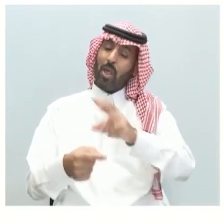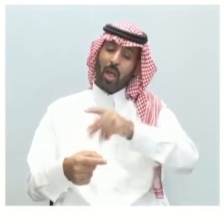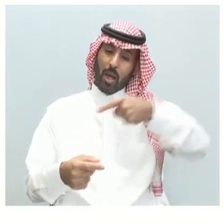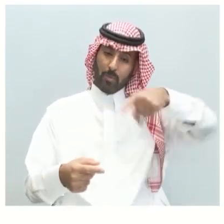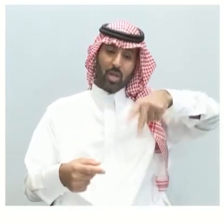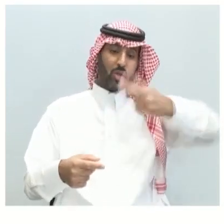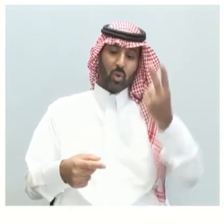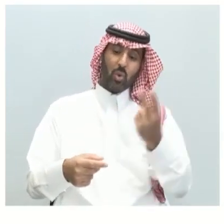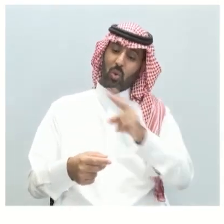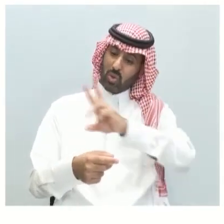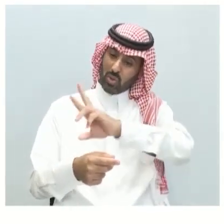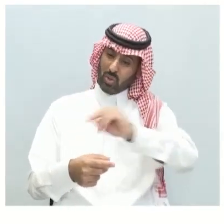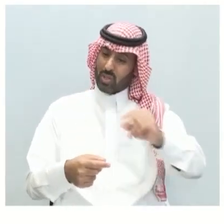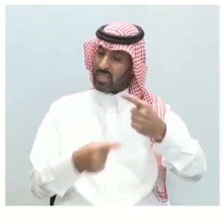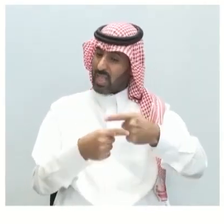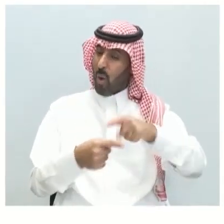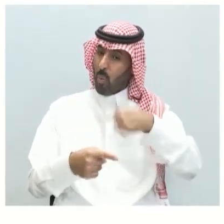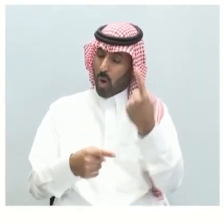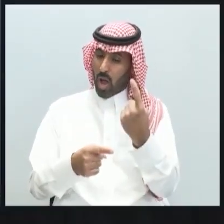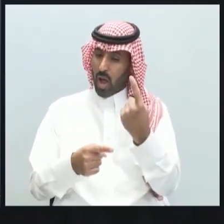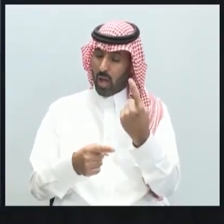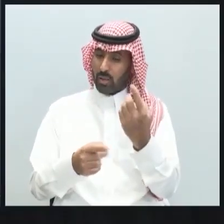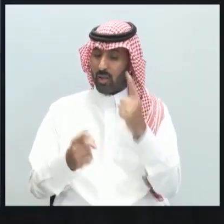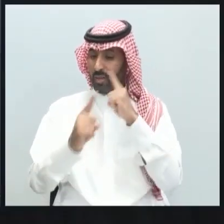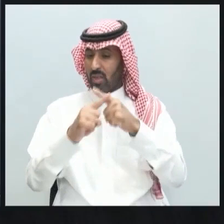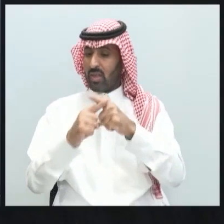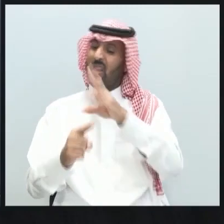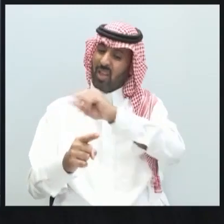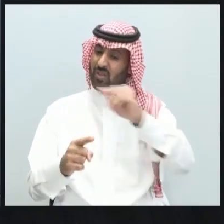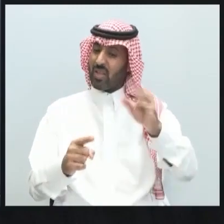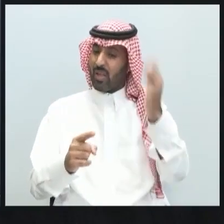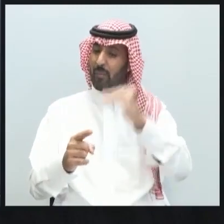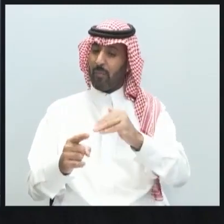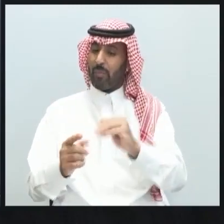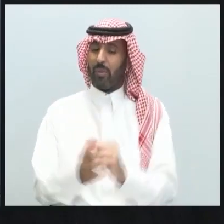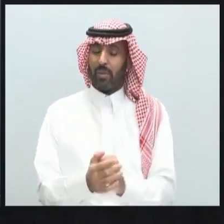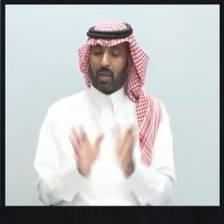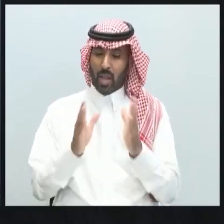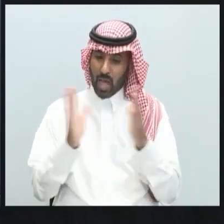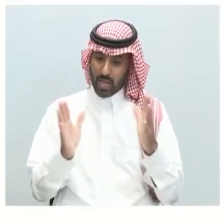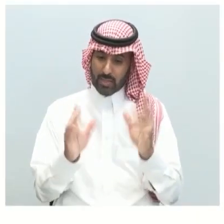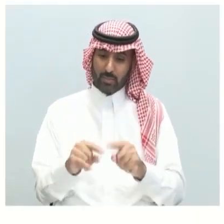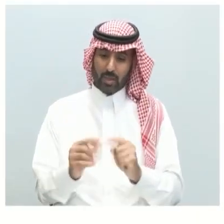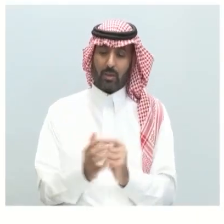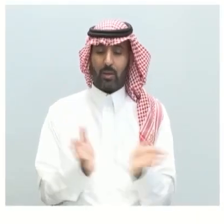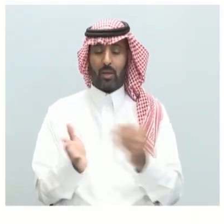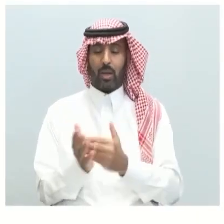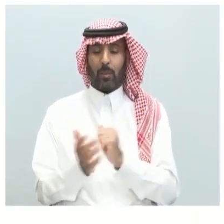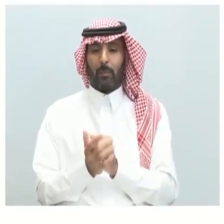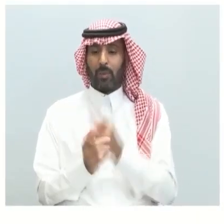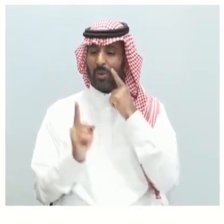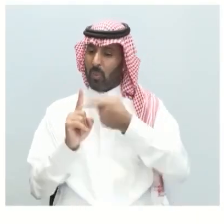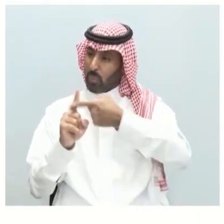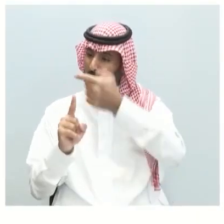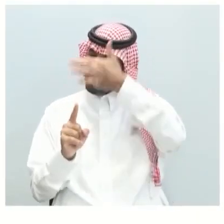وكلاهما يساوي واحد اذا واحد عندما يضرب في الحجم سيعطيني فقط الحجم الان ماذا تبقى لدي